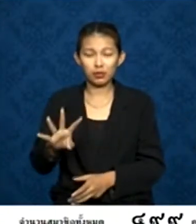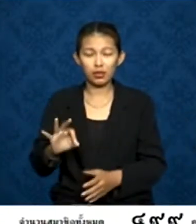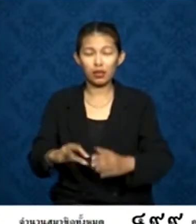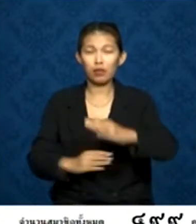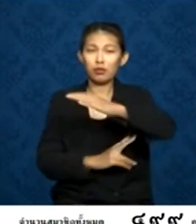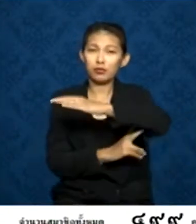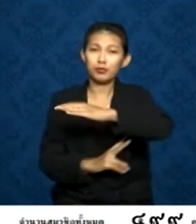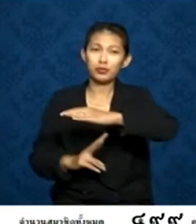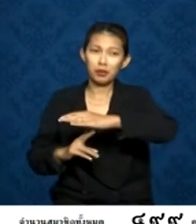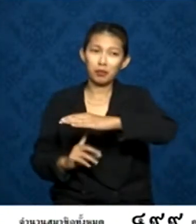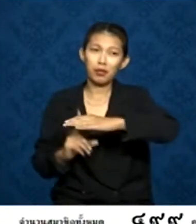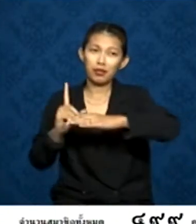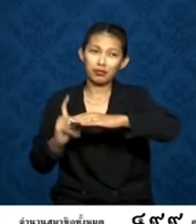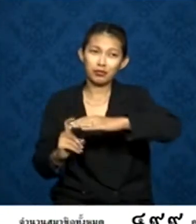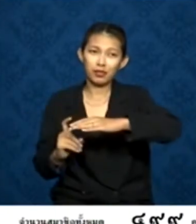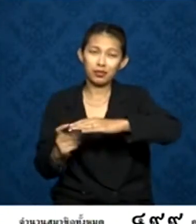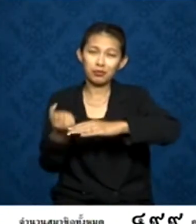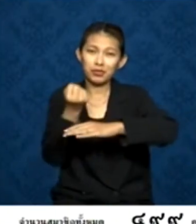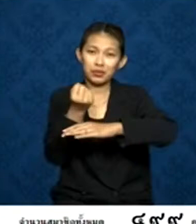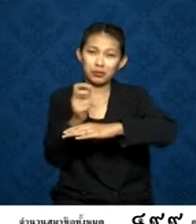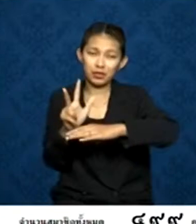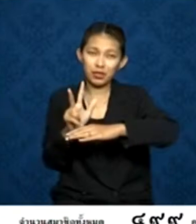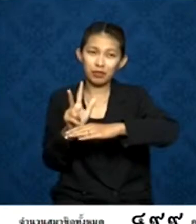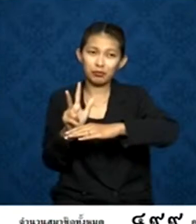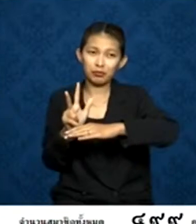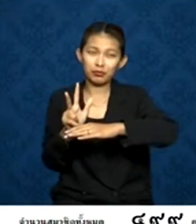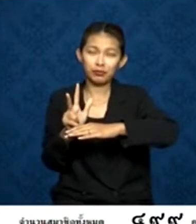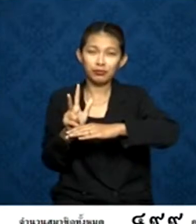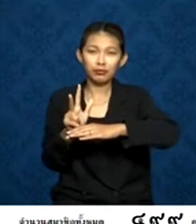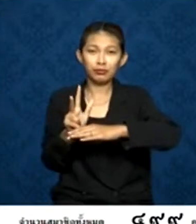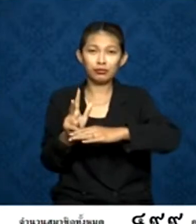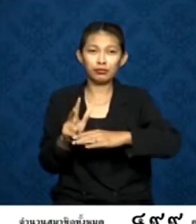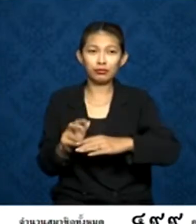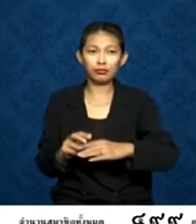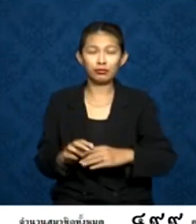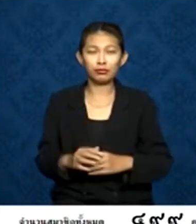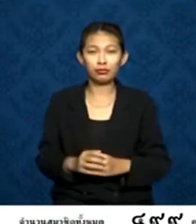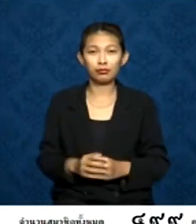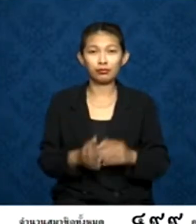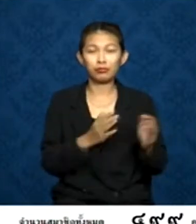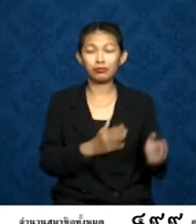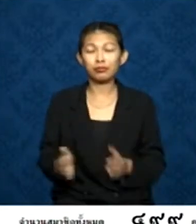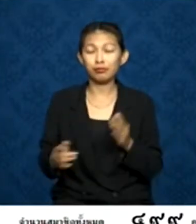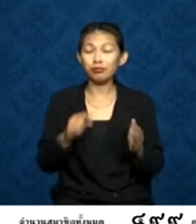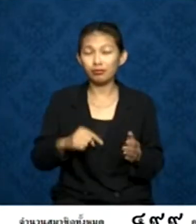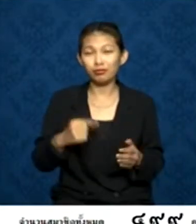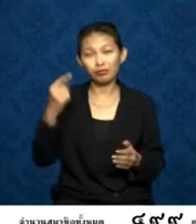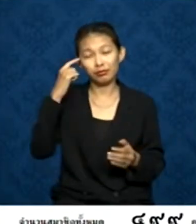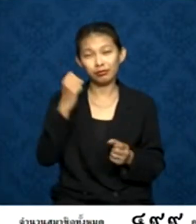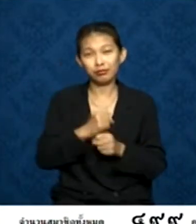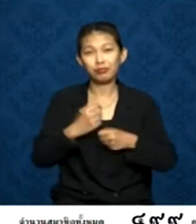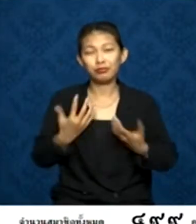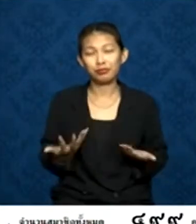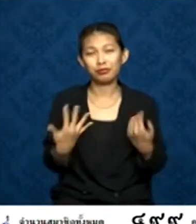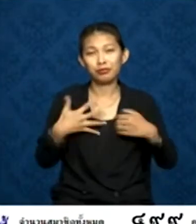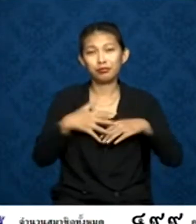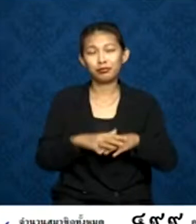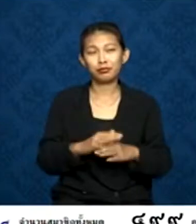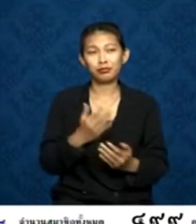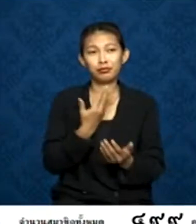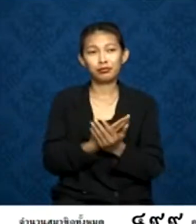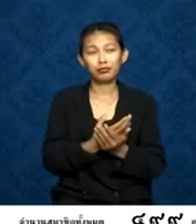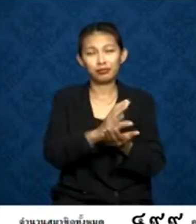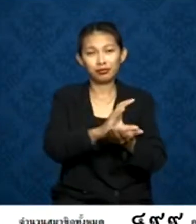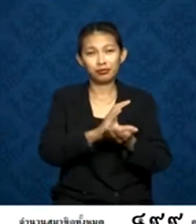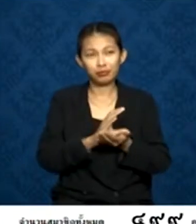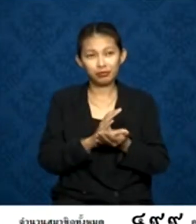ี่ 13 สุดซึ่กดำเนดการตรงนี้เราจะบรดัการดำเนอการในส่วของวประมาณจากต่